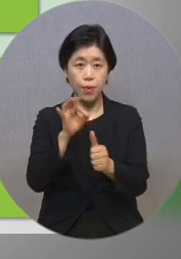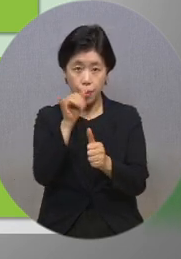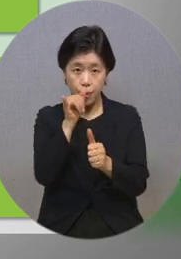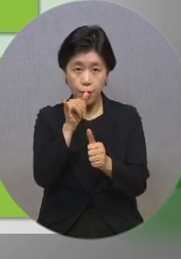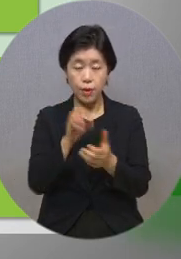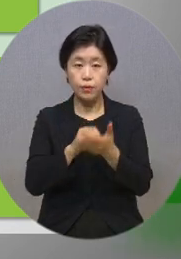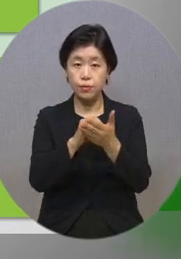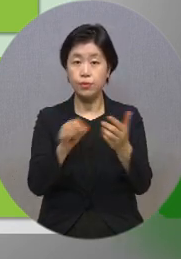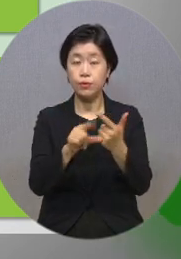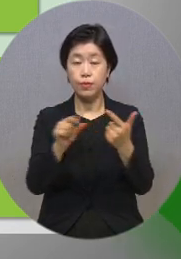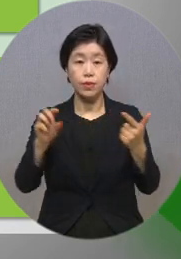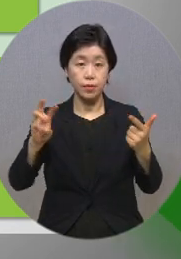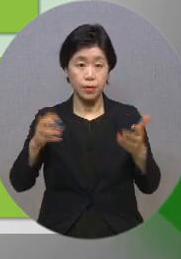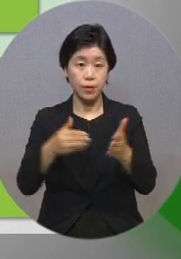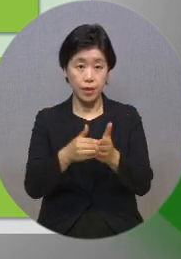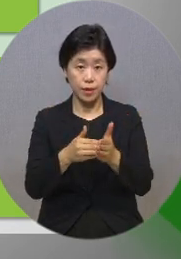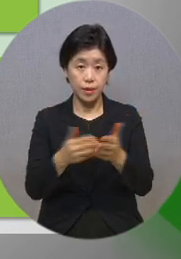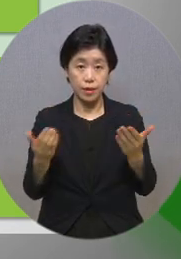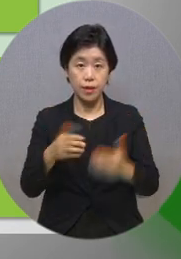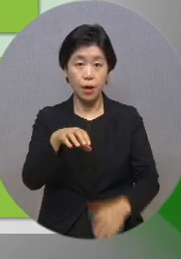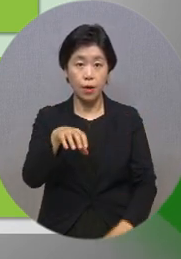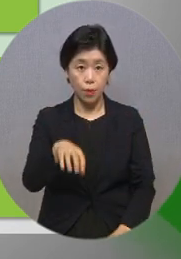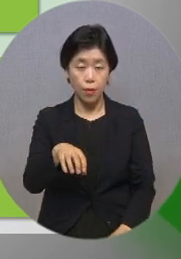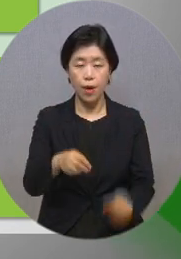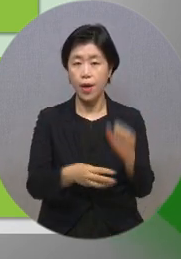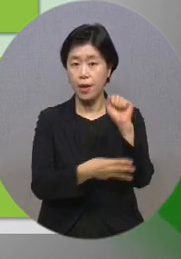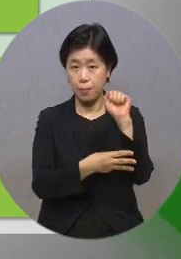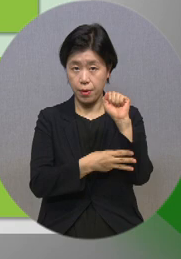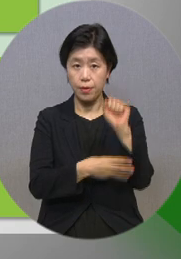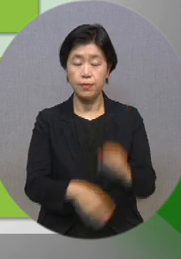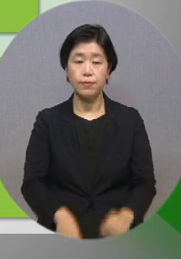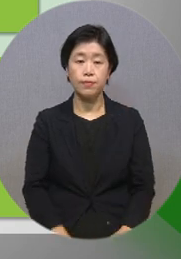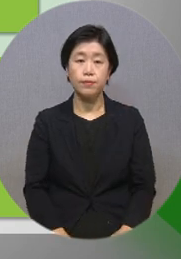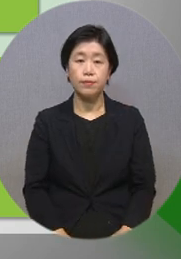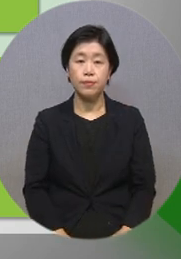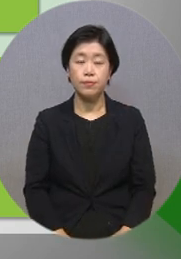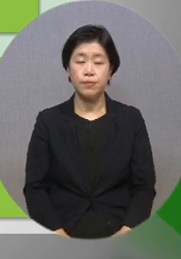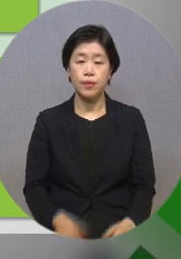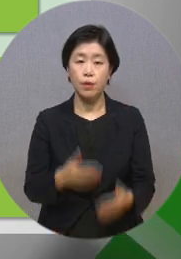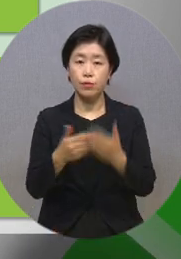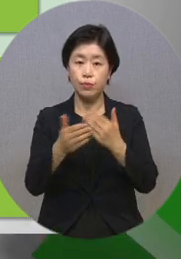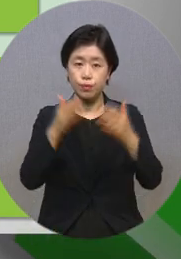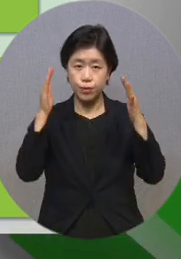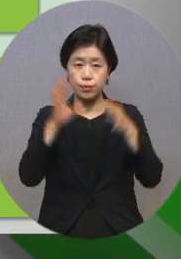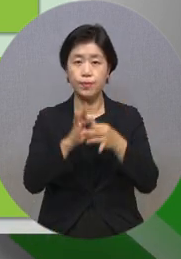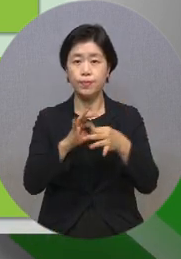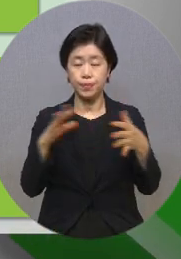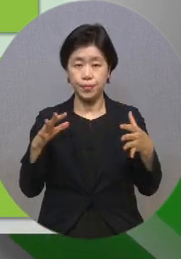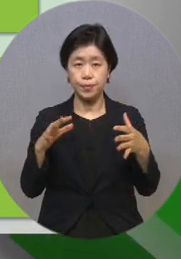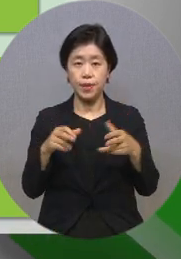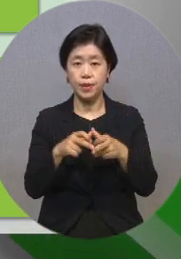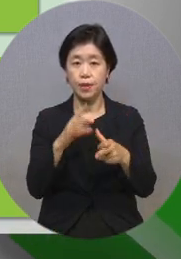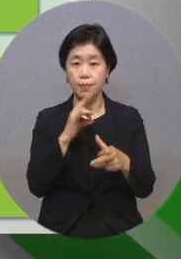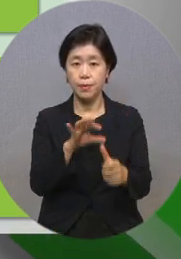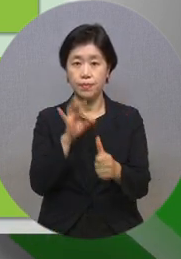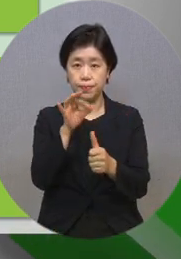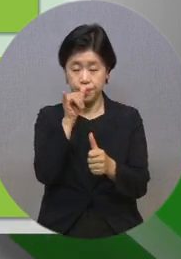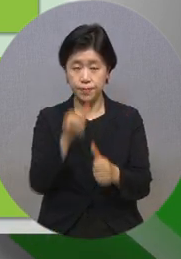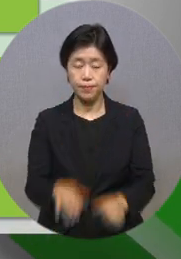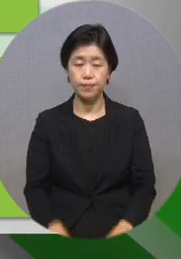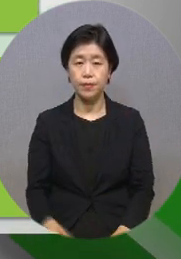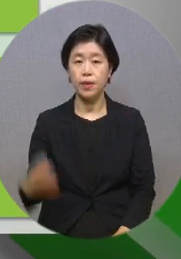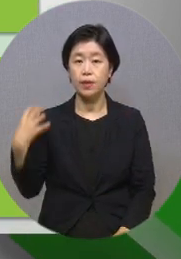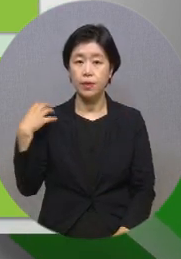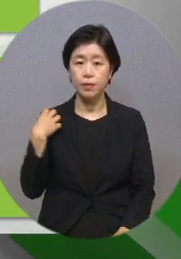경기도 양평군입니다. 경력과 학력은 무관하며 상용직을 채용합니다. 장애인만 채용하며